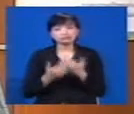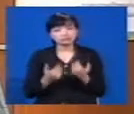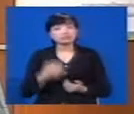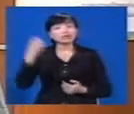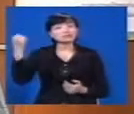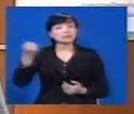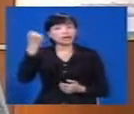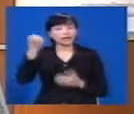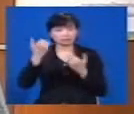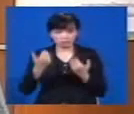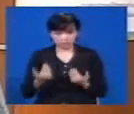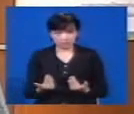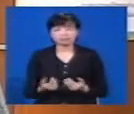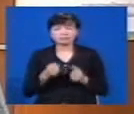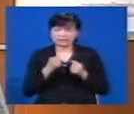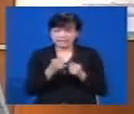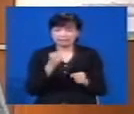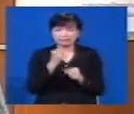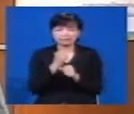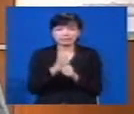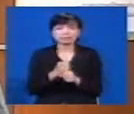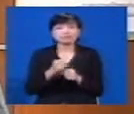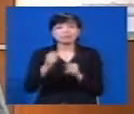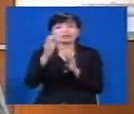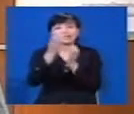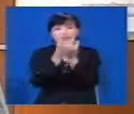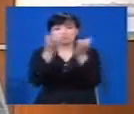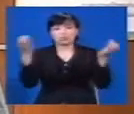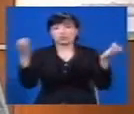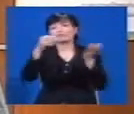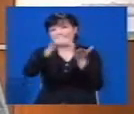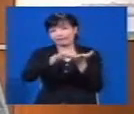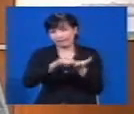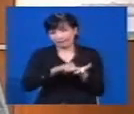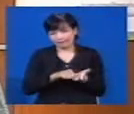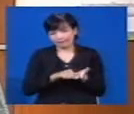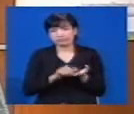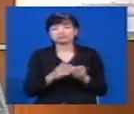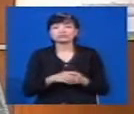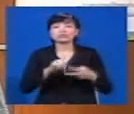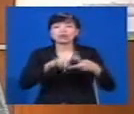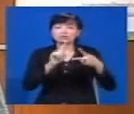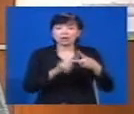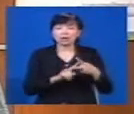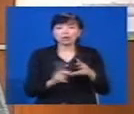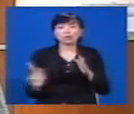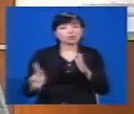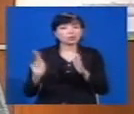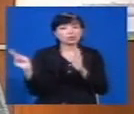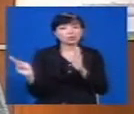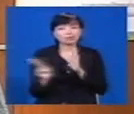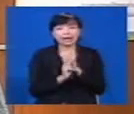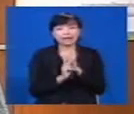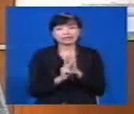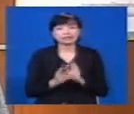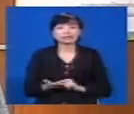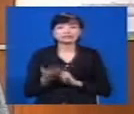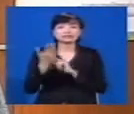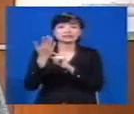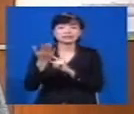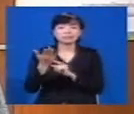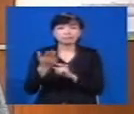แก้ไขรัฐธรรมนูญเนี่ยก็เป็นกลไกที่ฝ่ายนิติบัญญัติเขาทำอยู่ส่วนเรื่องการเสนอกฎหมายนิรโทษกรรมก็เป็นเรื่องของสมาชิกสภ